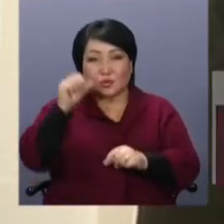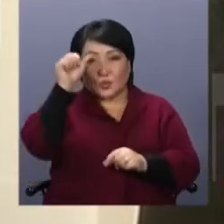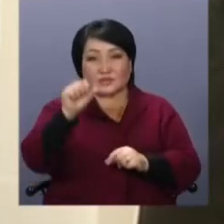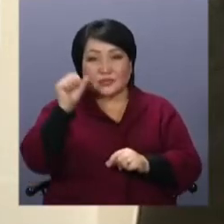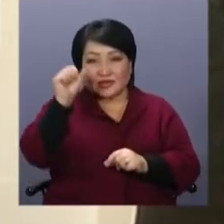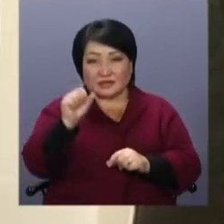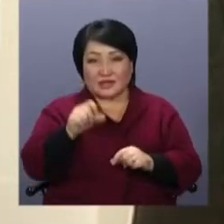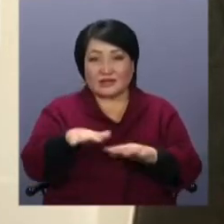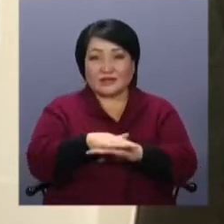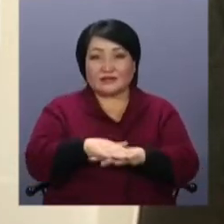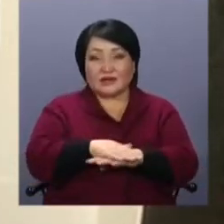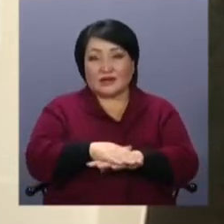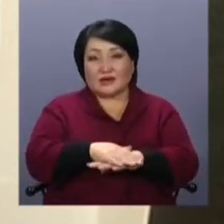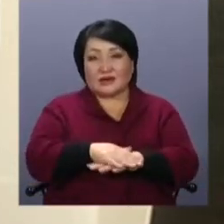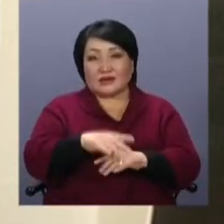Әзербайжанда,